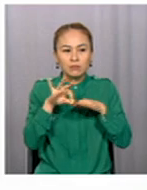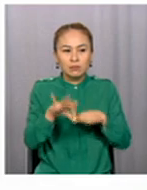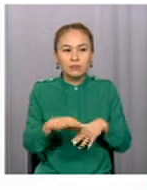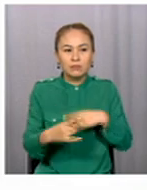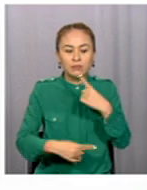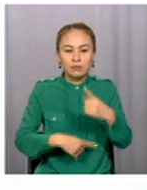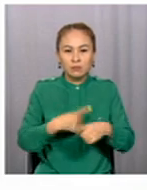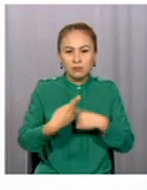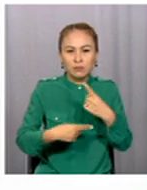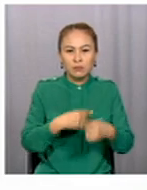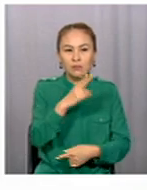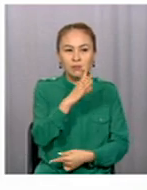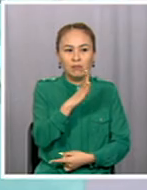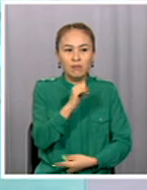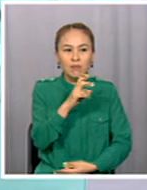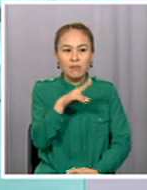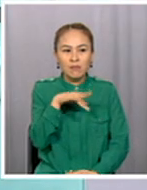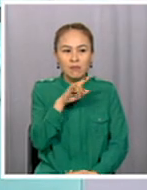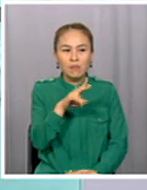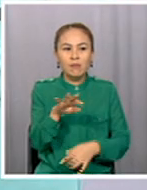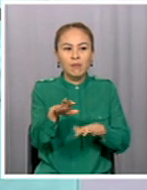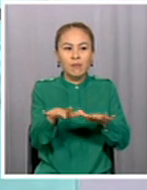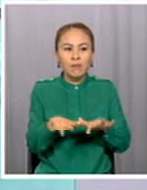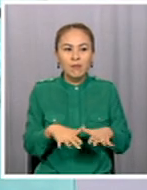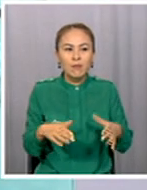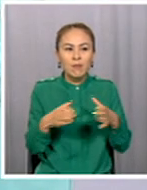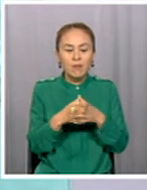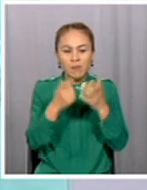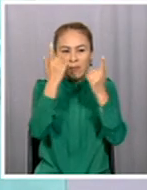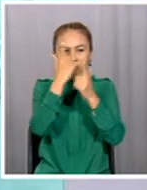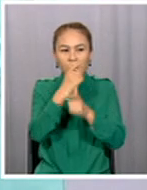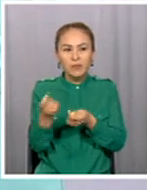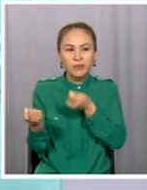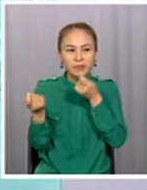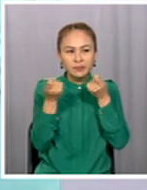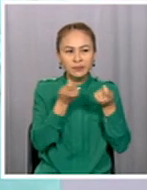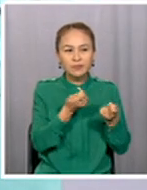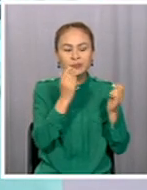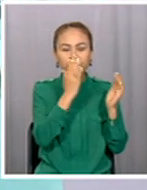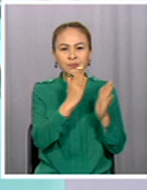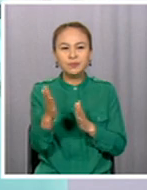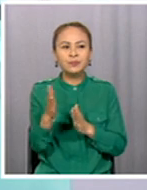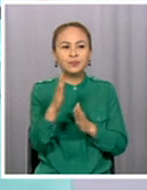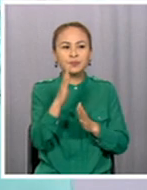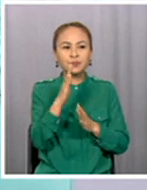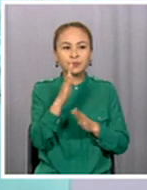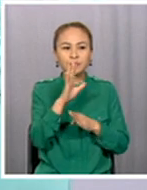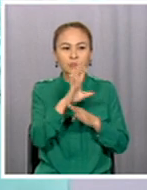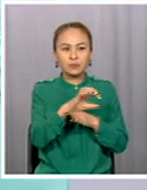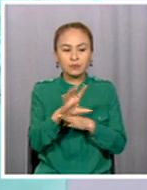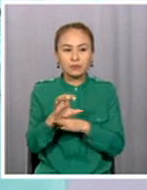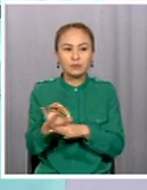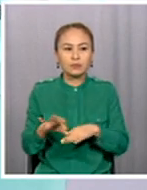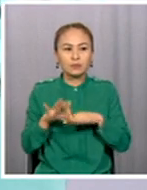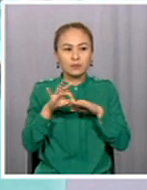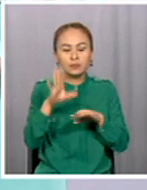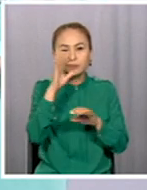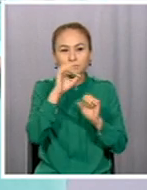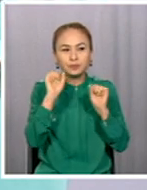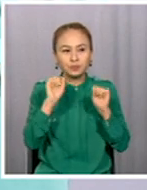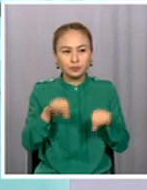пайдаланады. Келесі кванттық компьютерлерде ақпаратты тасымалдаушы ретінде фотондар қолданылуы